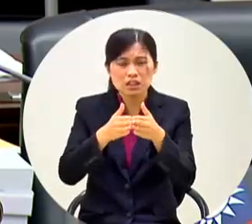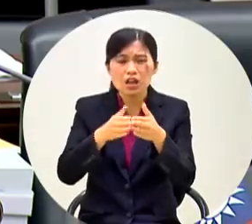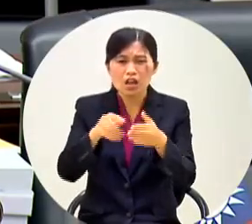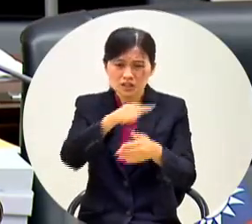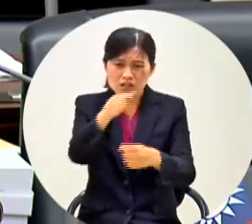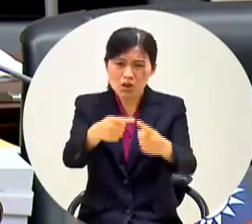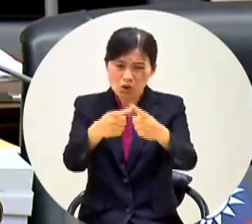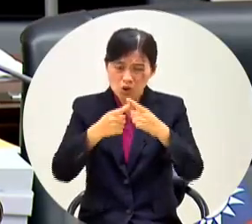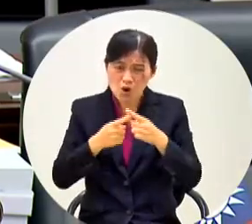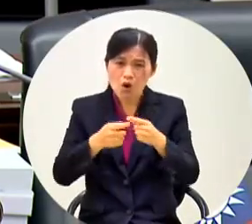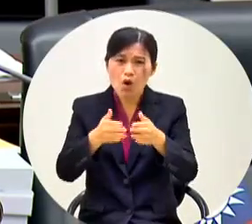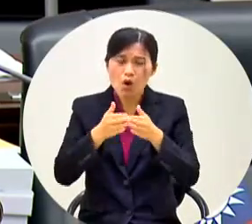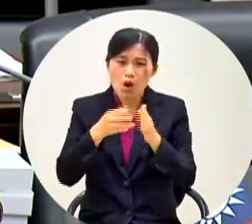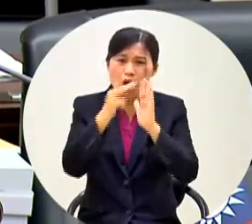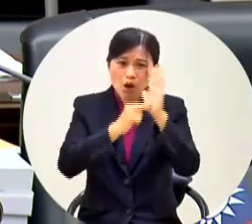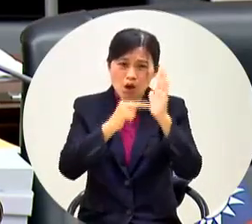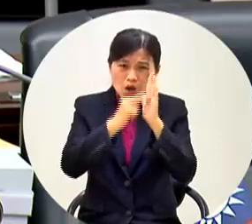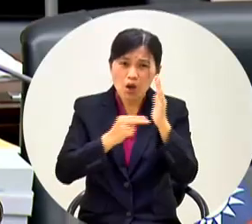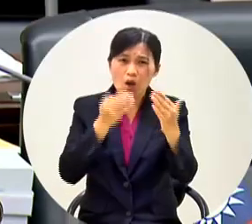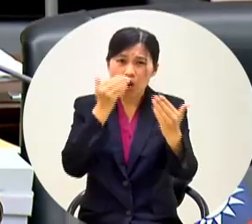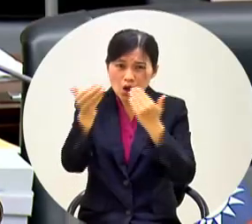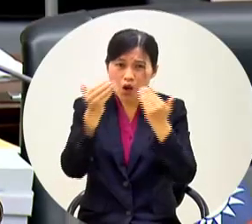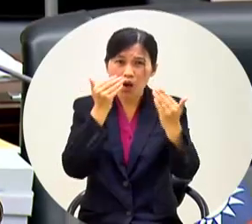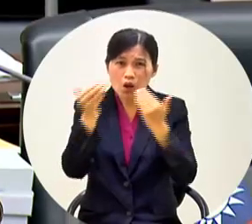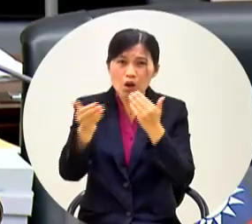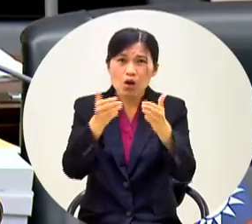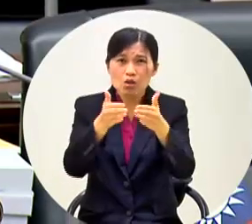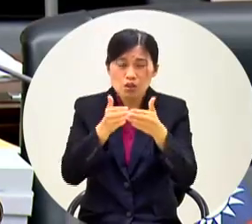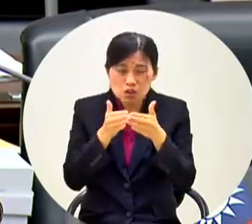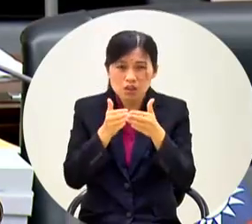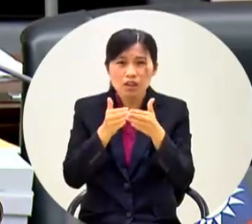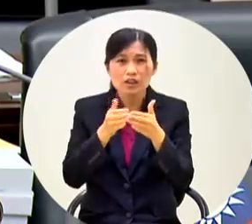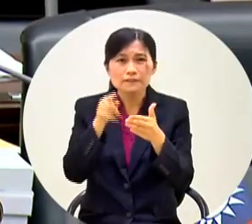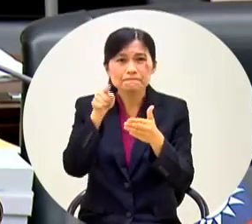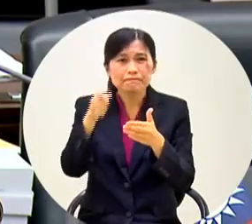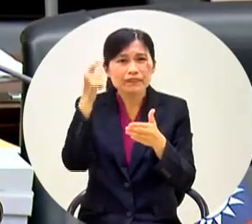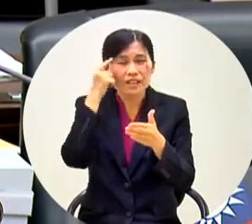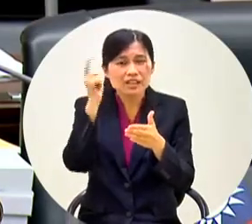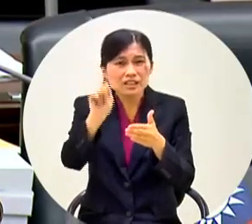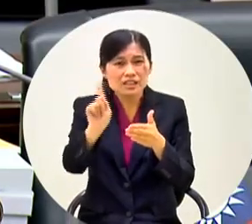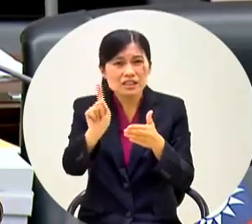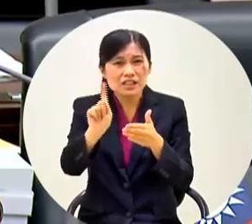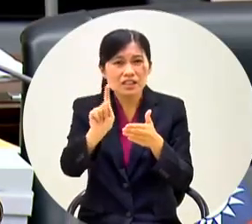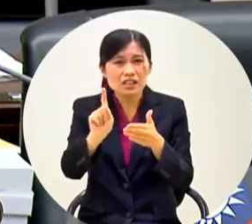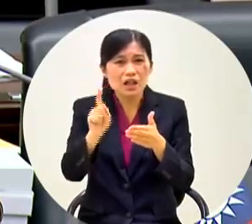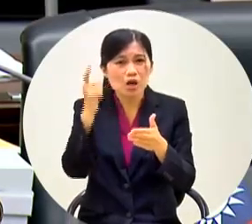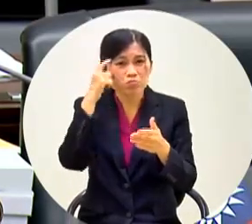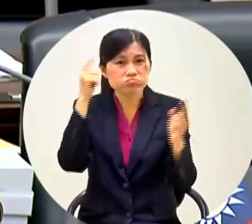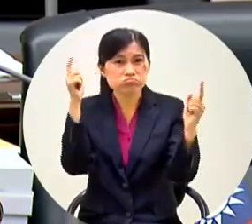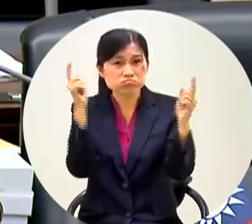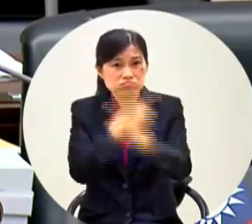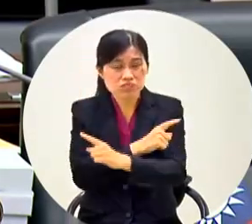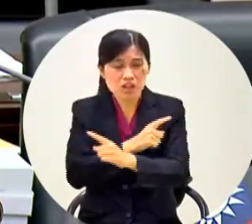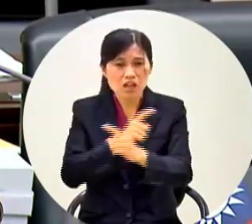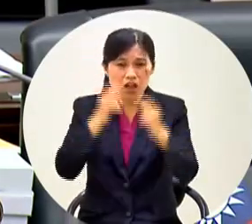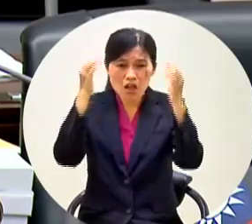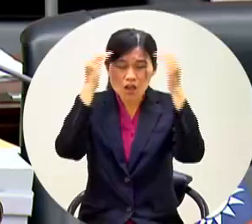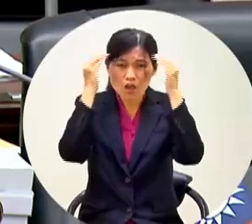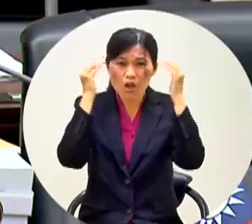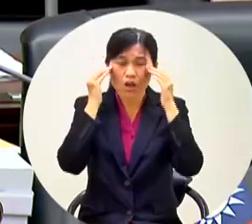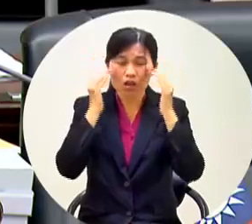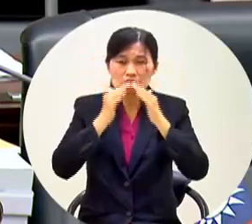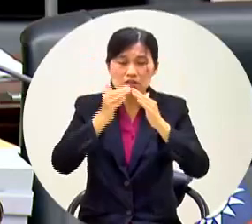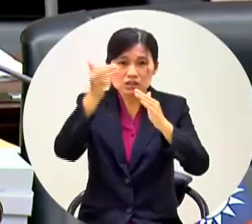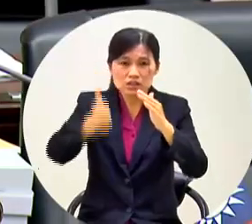后，这样的是表示什么？是表示高雄市长韩国瑜对人民要负责的态